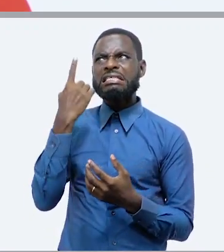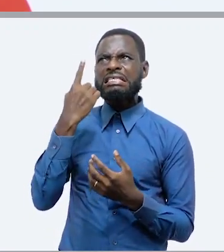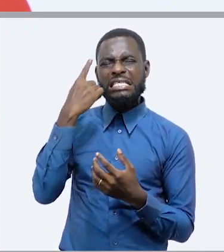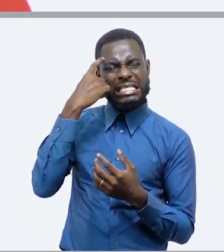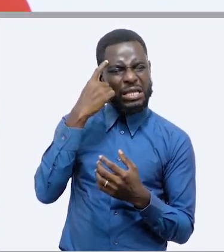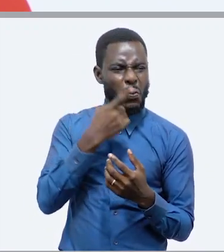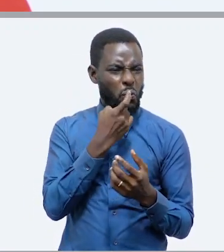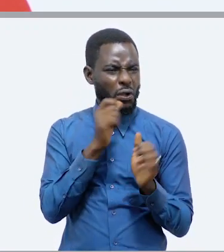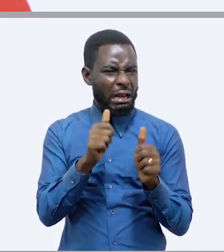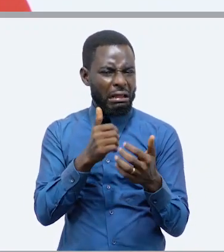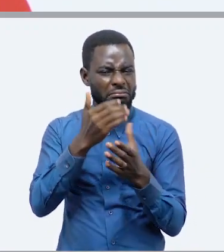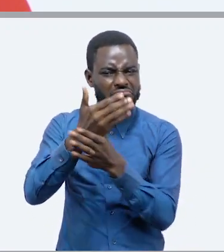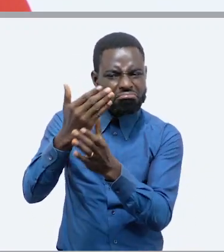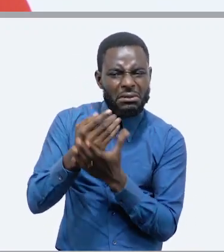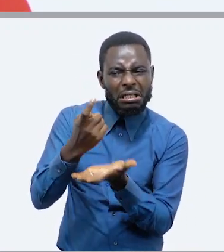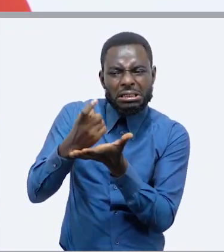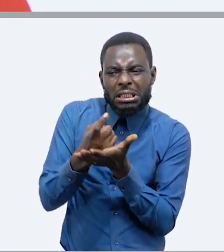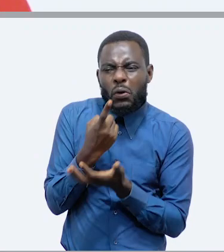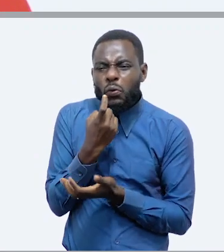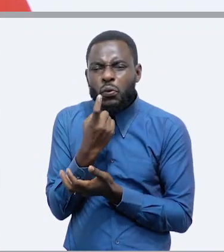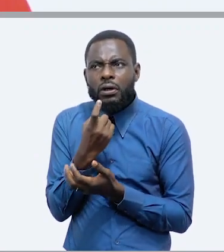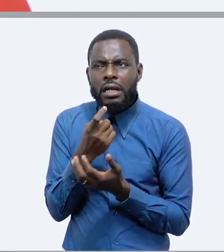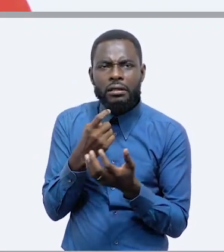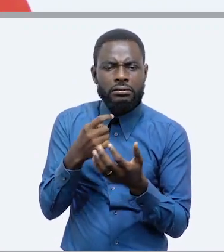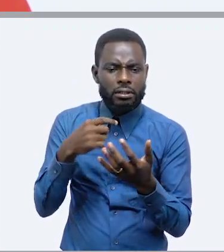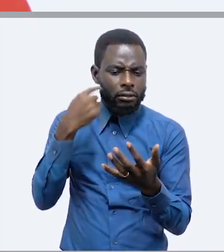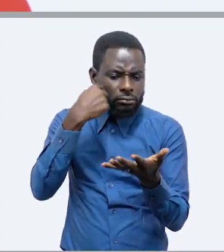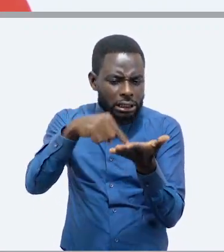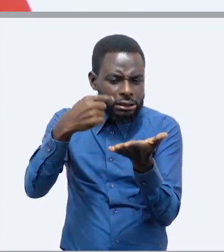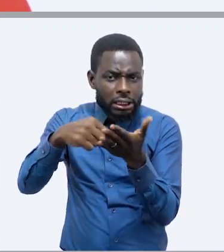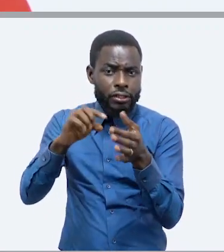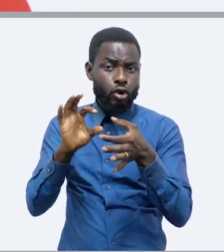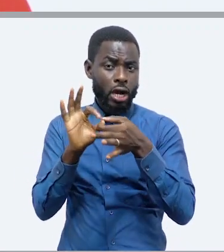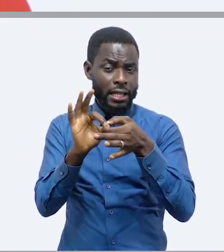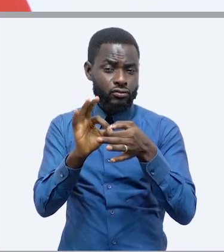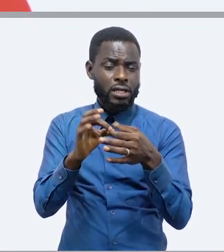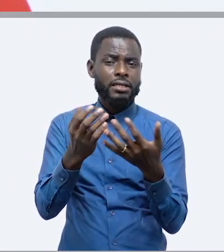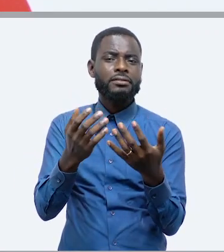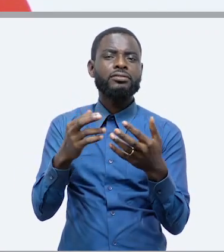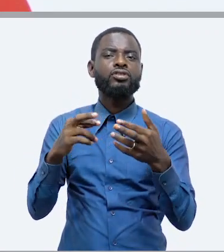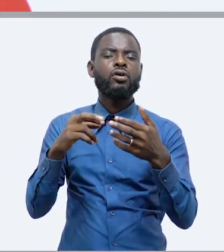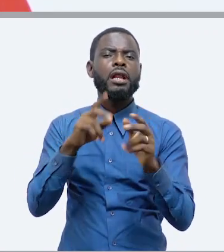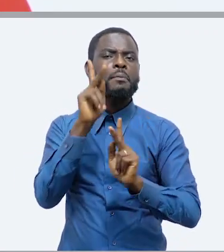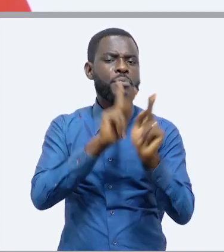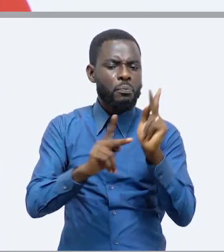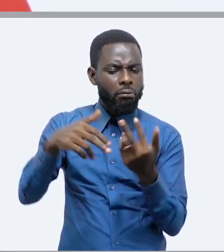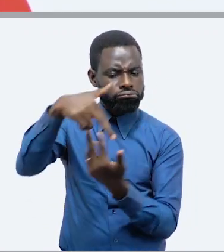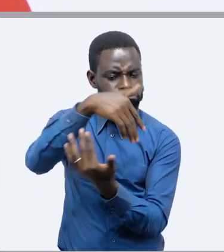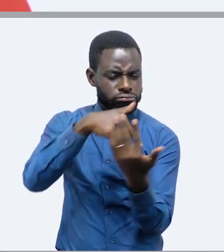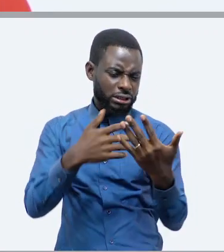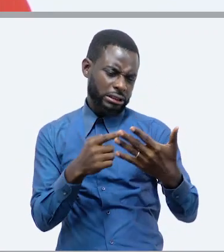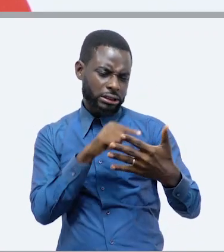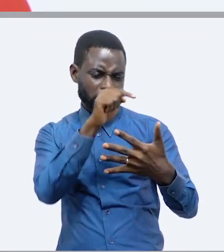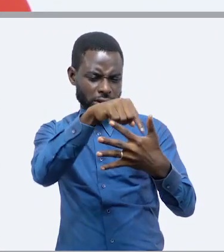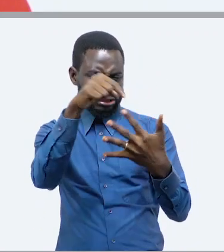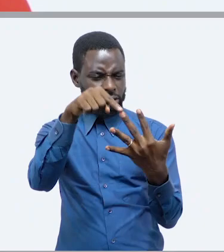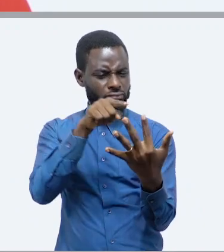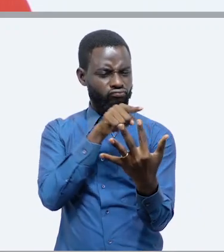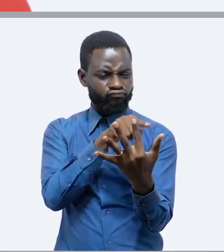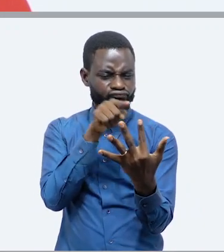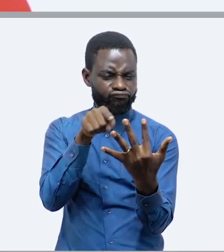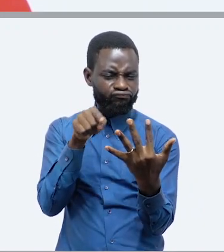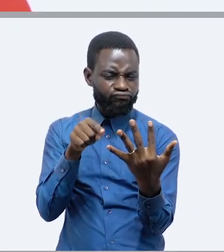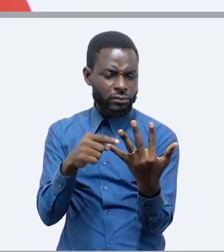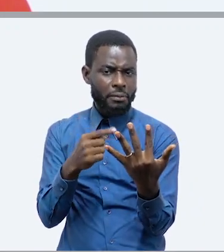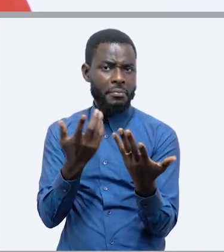chumo chaki mu. Enye bale po ake onu chumo no womo. Hisale. Na kase ni bi hi. Me